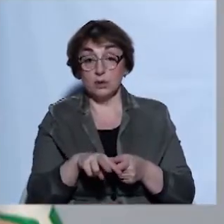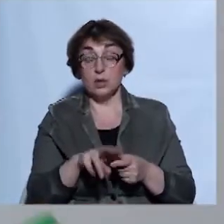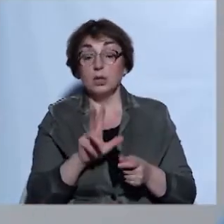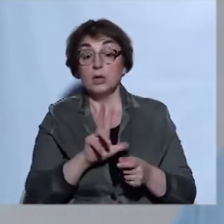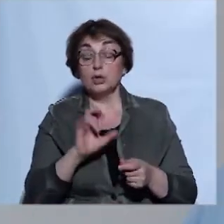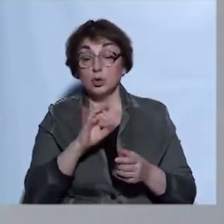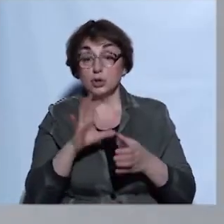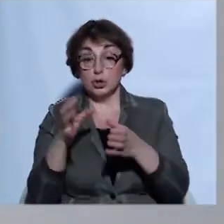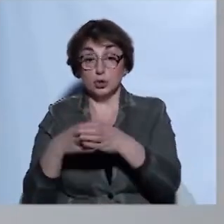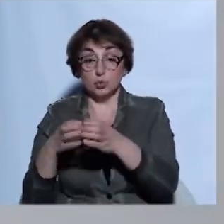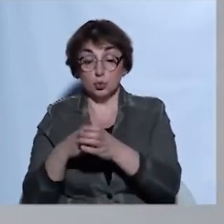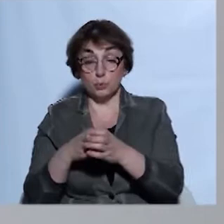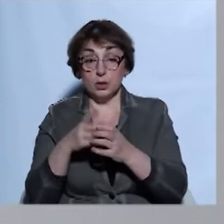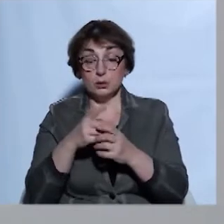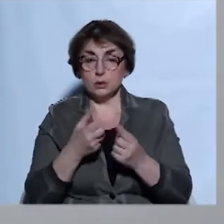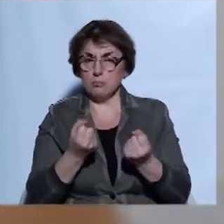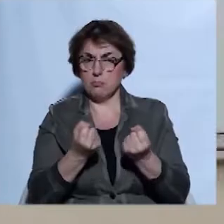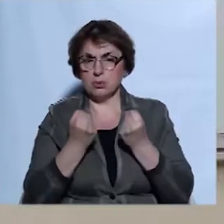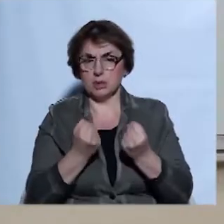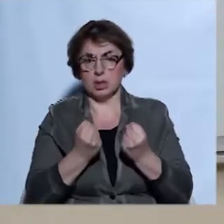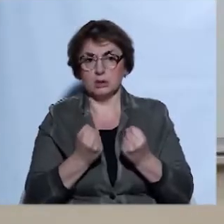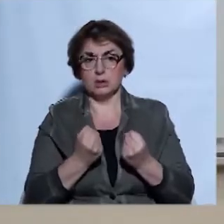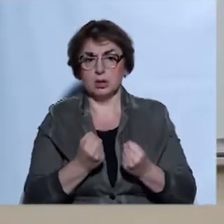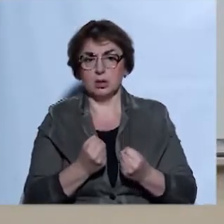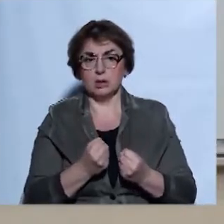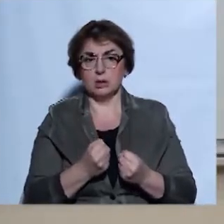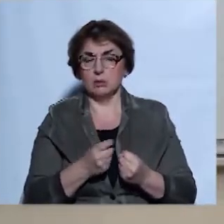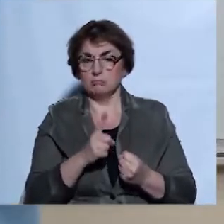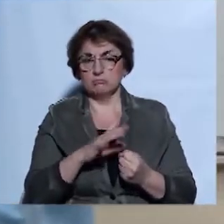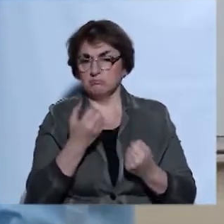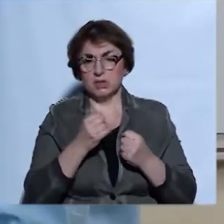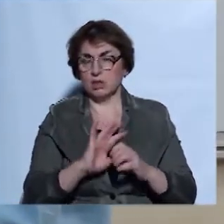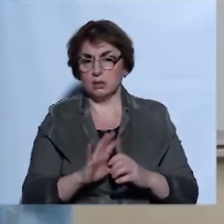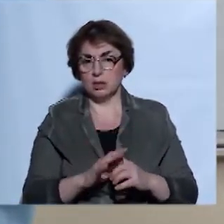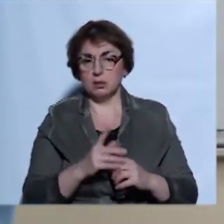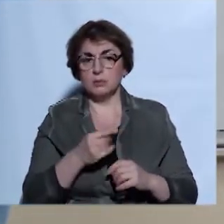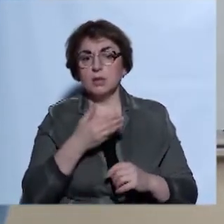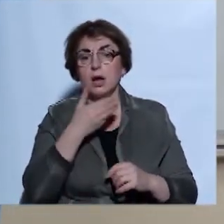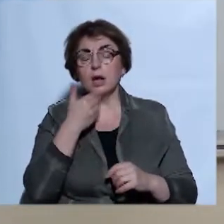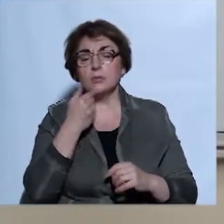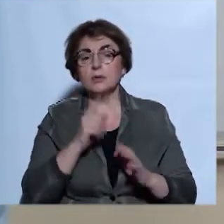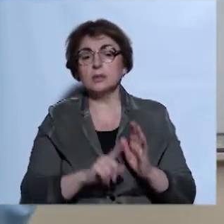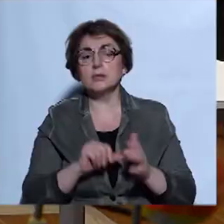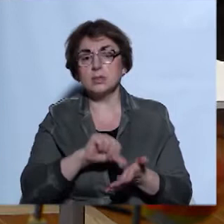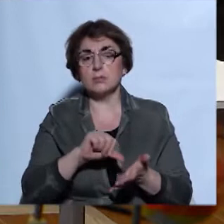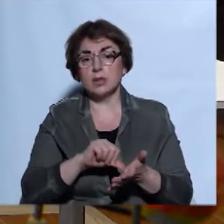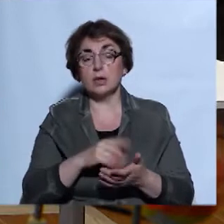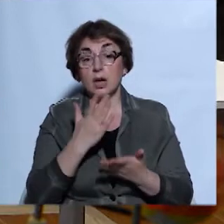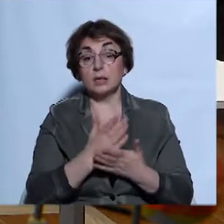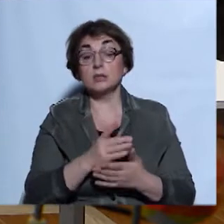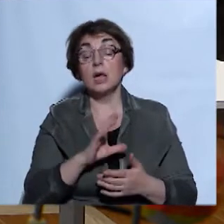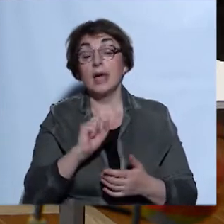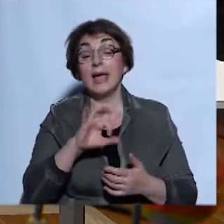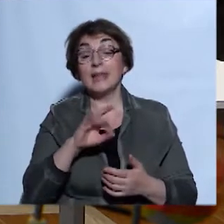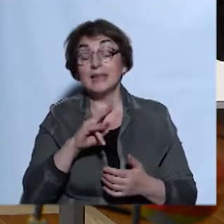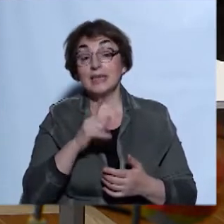ჰიდროქსილის ჯგუფი, ესეთი ნაერთი უმდგრადია, ამიტომაც მას არ წერთ და მისი უმარტივესი წარმომადგენელი არის ეთილენ გლიკოლი.